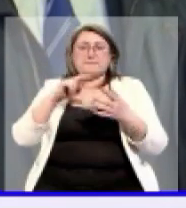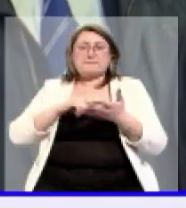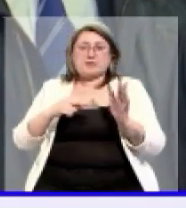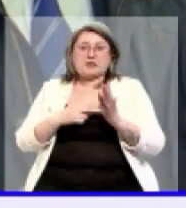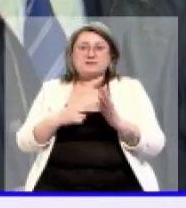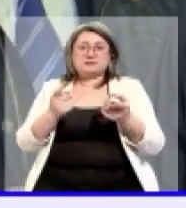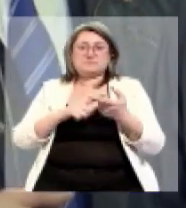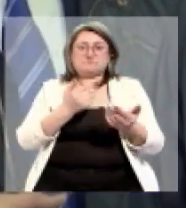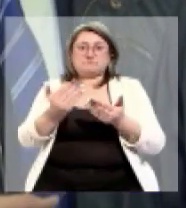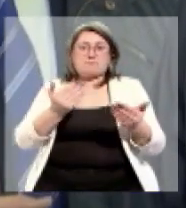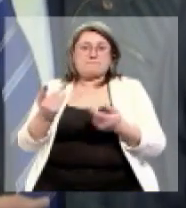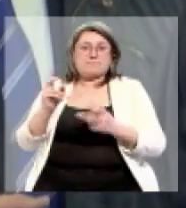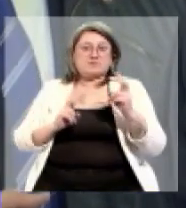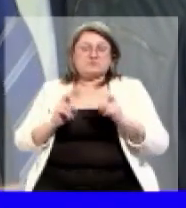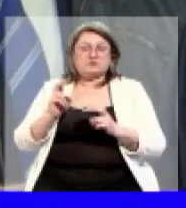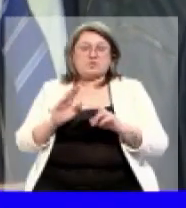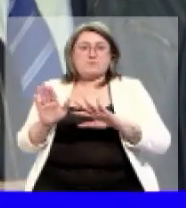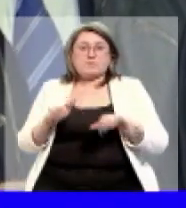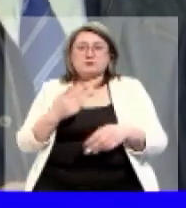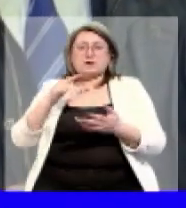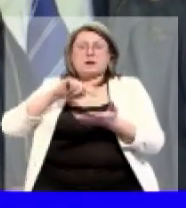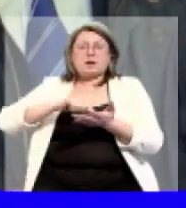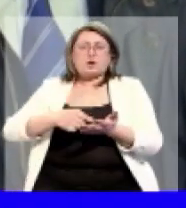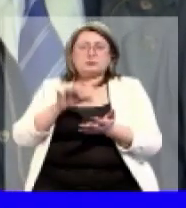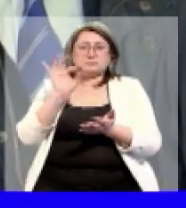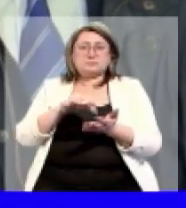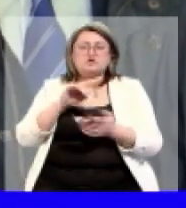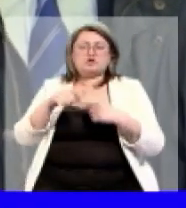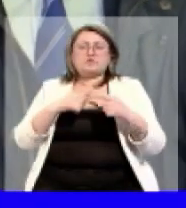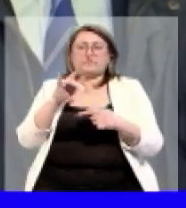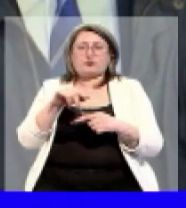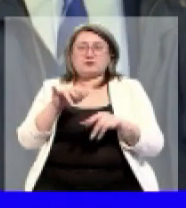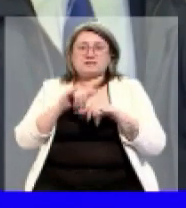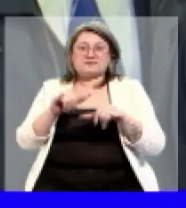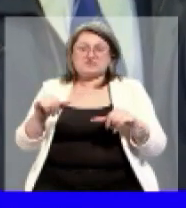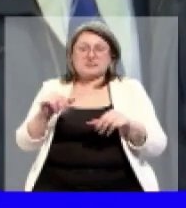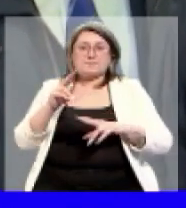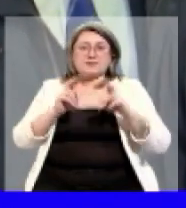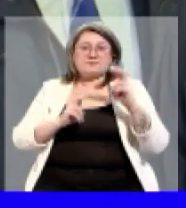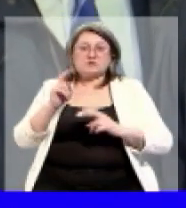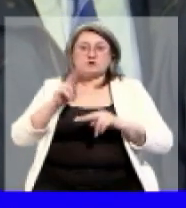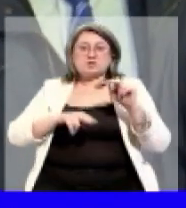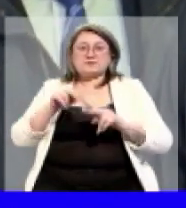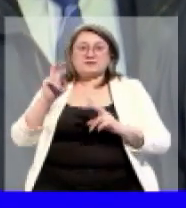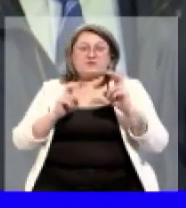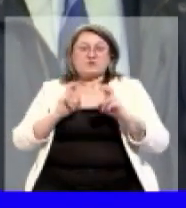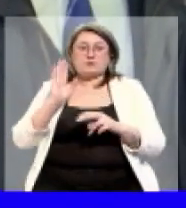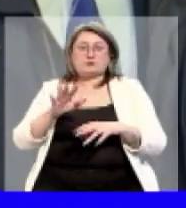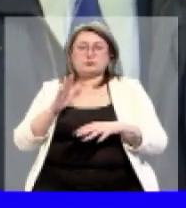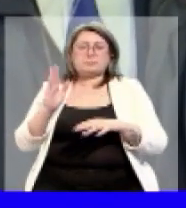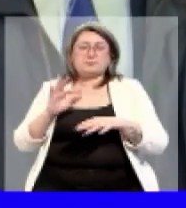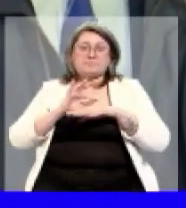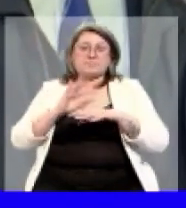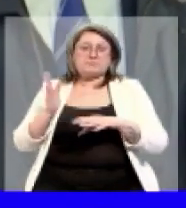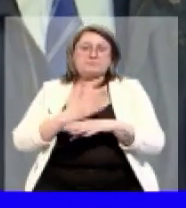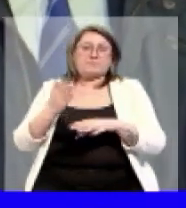идеялық жоспарымыз бар. Өндірісті дамыту қоры арқылы локализацияланып зауыт құрылысы салынғаннан кейін орта бизнестің шарықтауына үлес